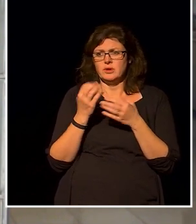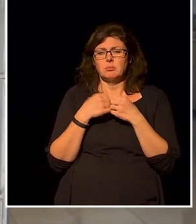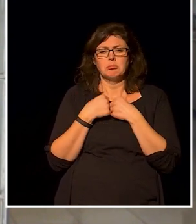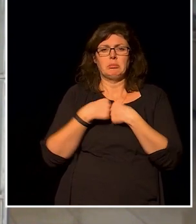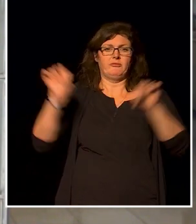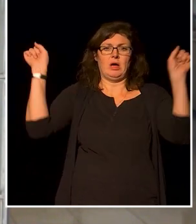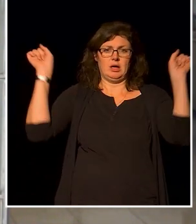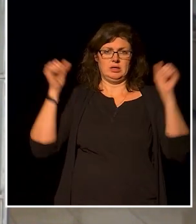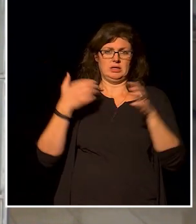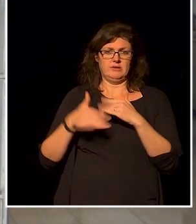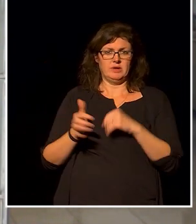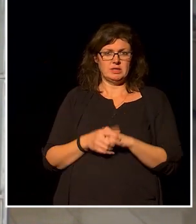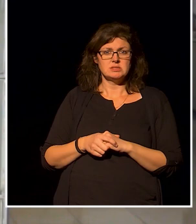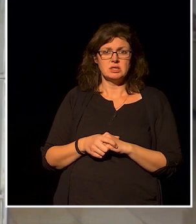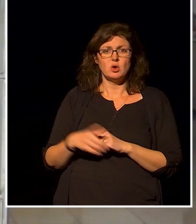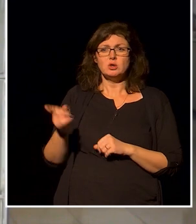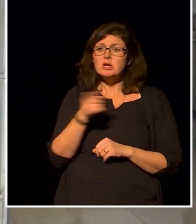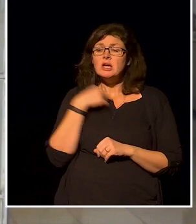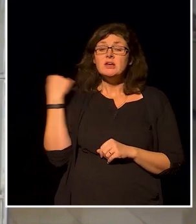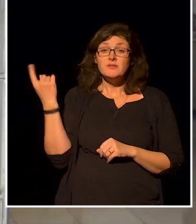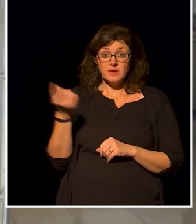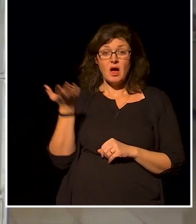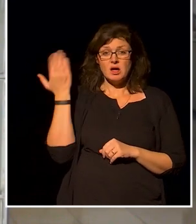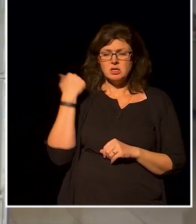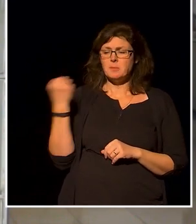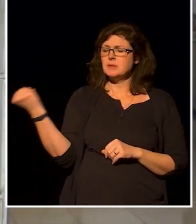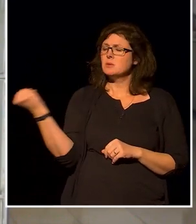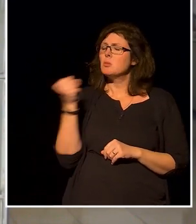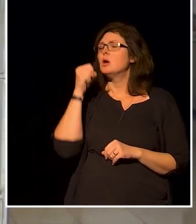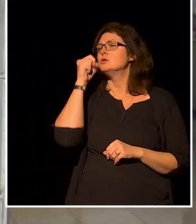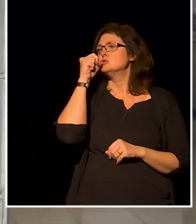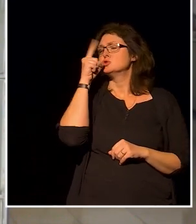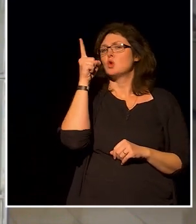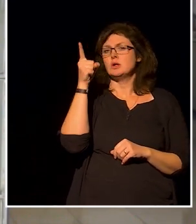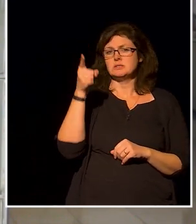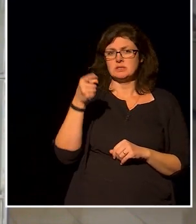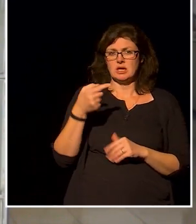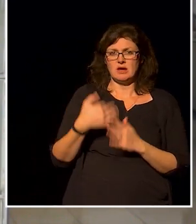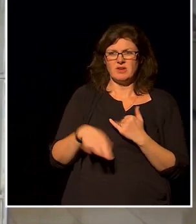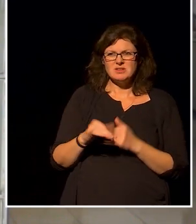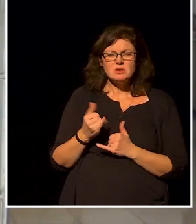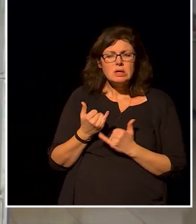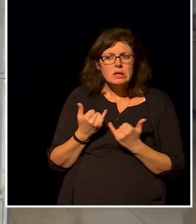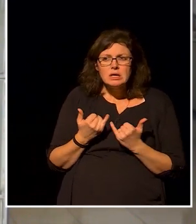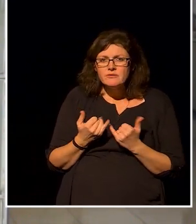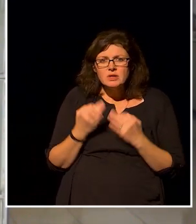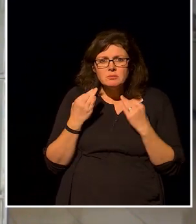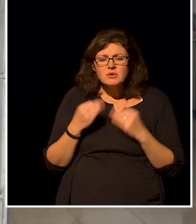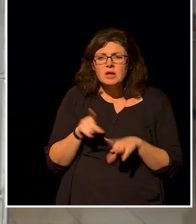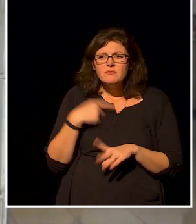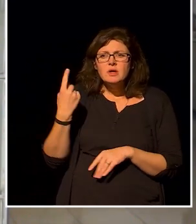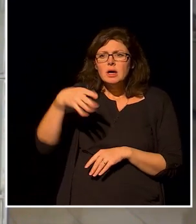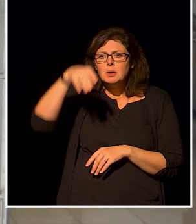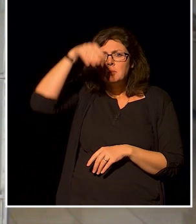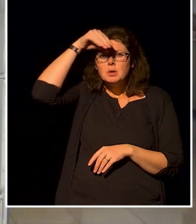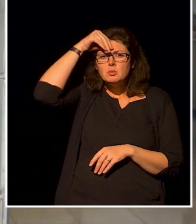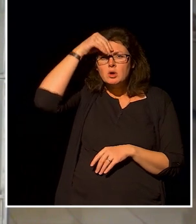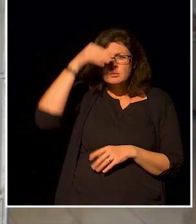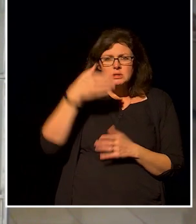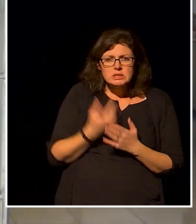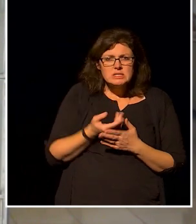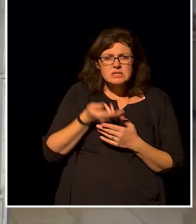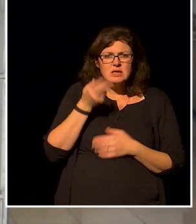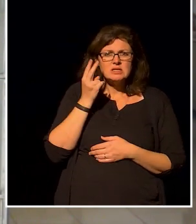sind. Und wir waren dann natürlich sehr stolz drauf. Und irgendwie haben wir jetzt mitbekommen, dass diese 238